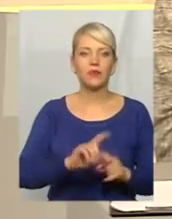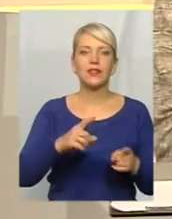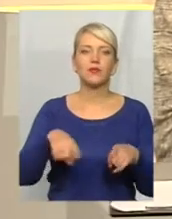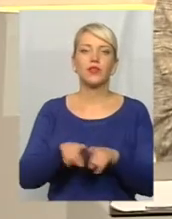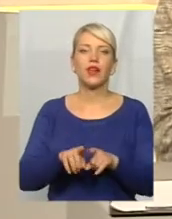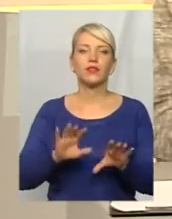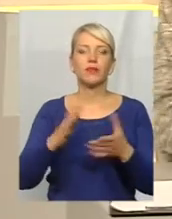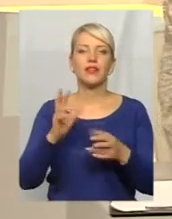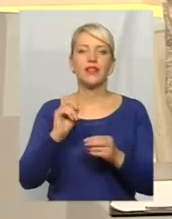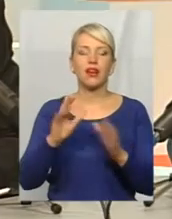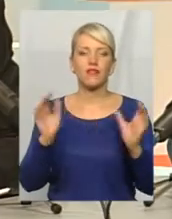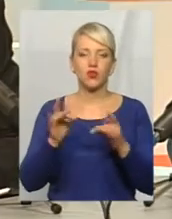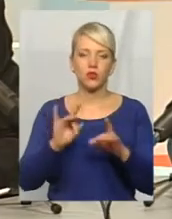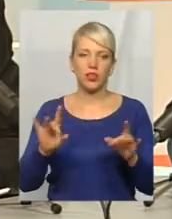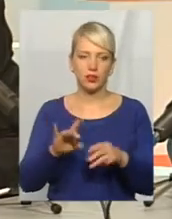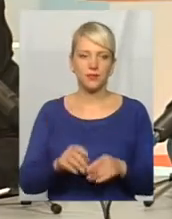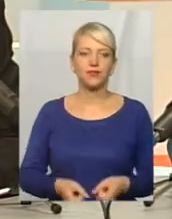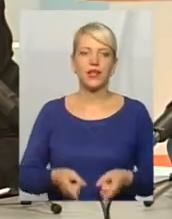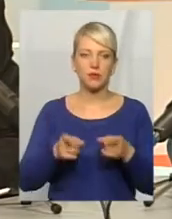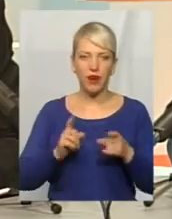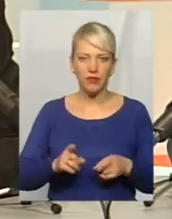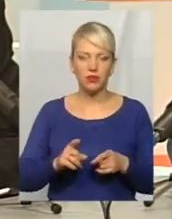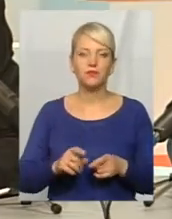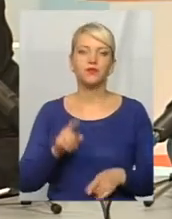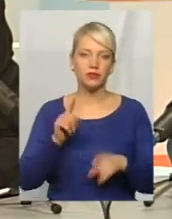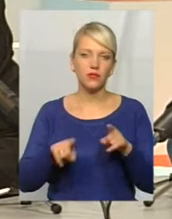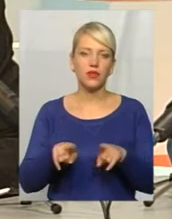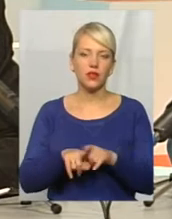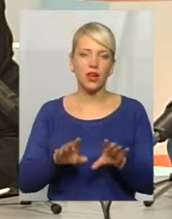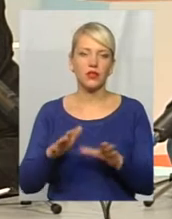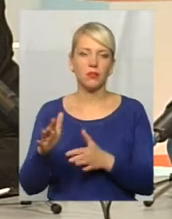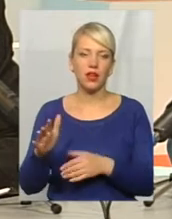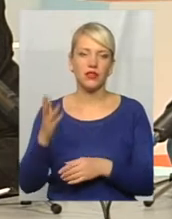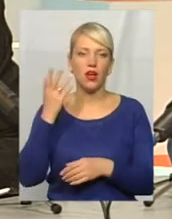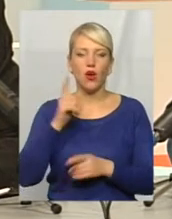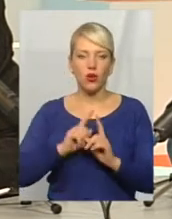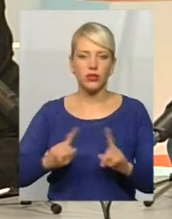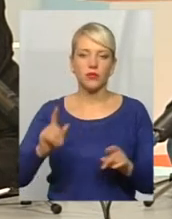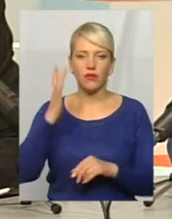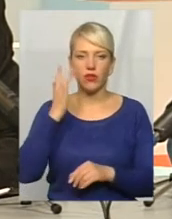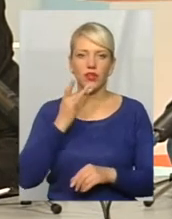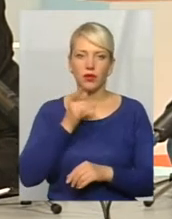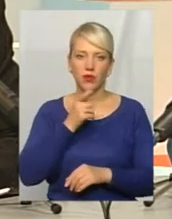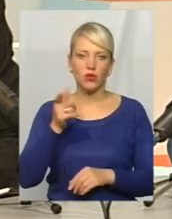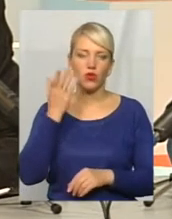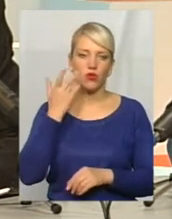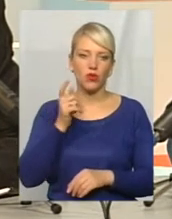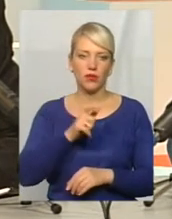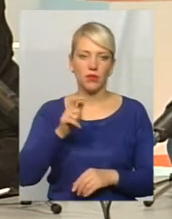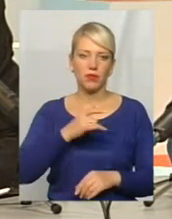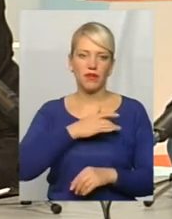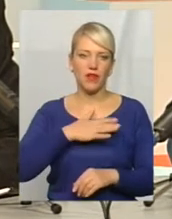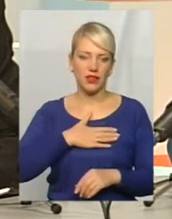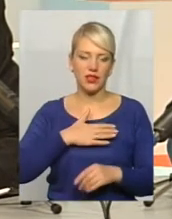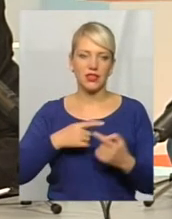як в сюжеті? Насправді, інколи таке трапляється, особливо в літній період, коли мешканці з приватного